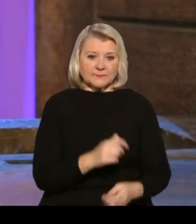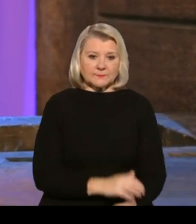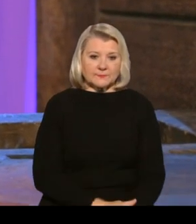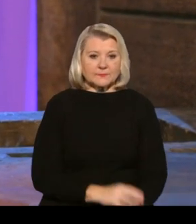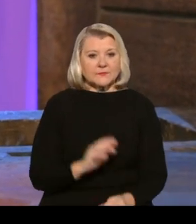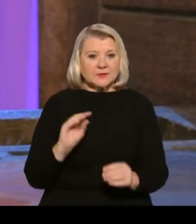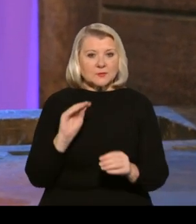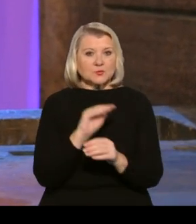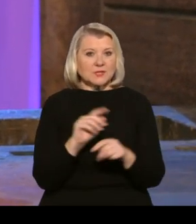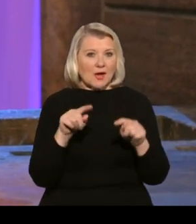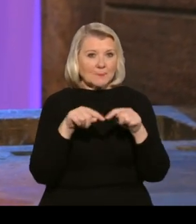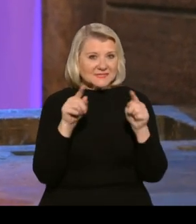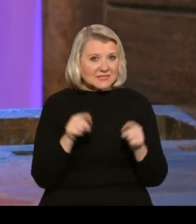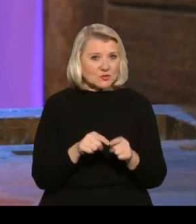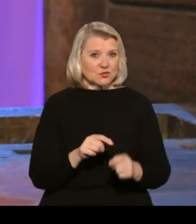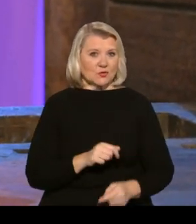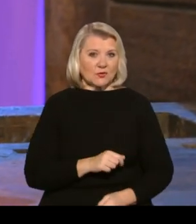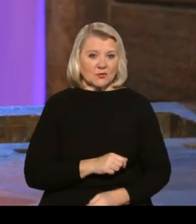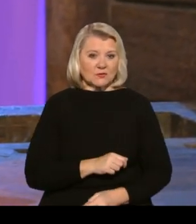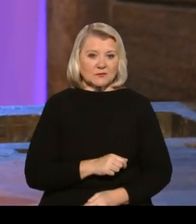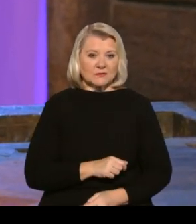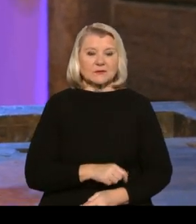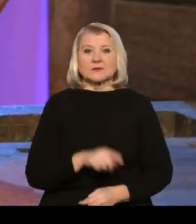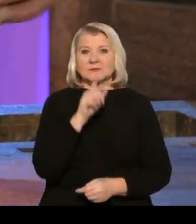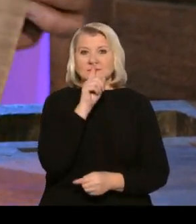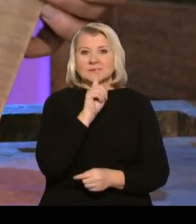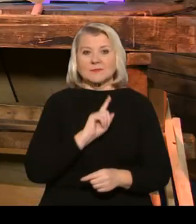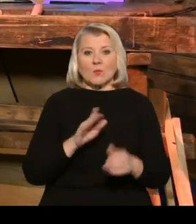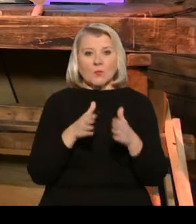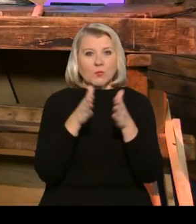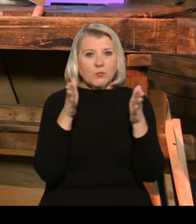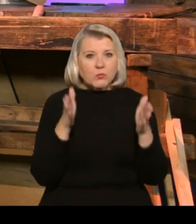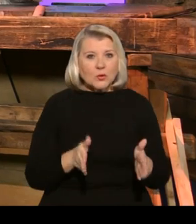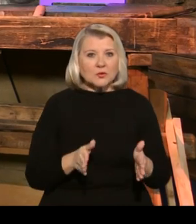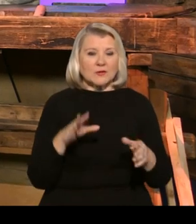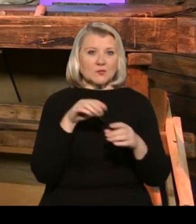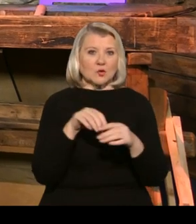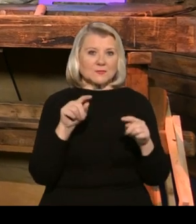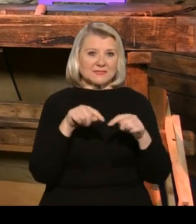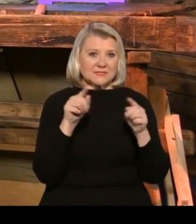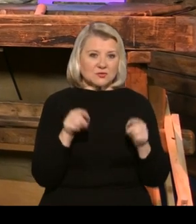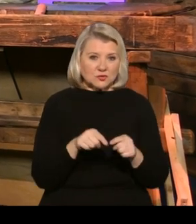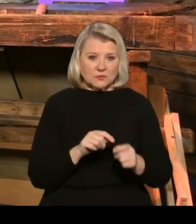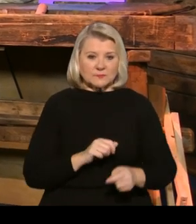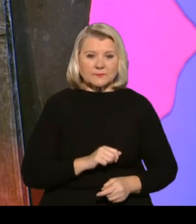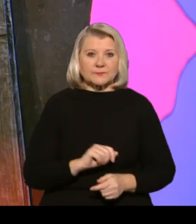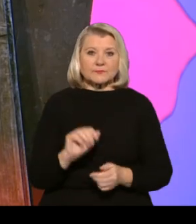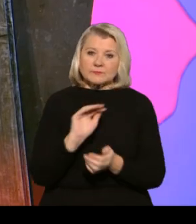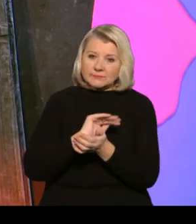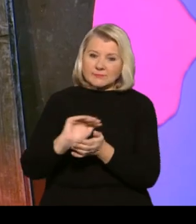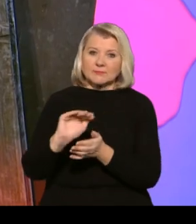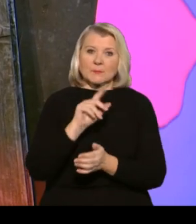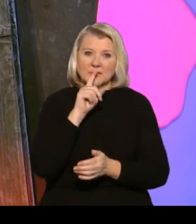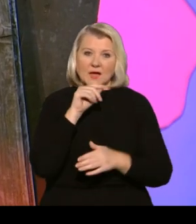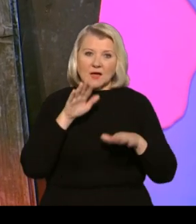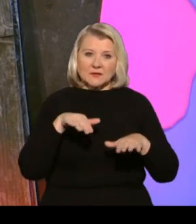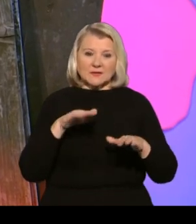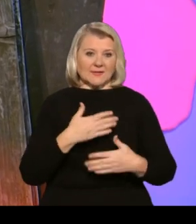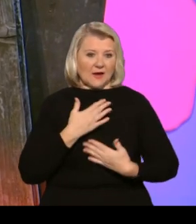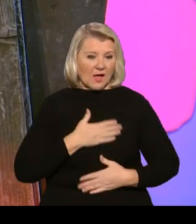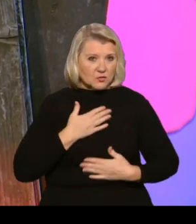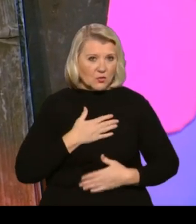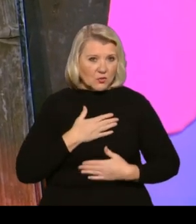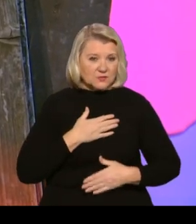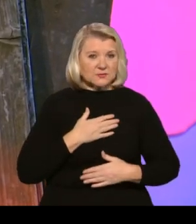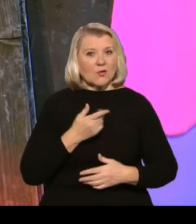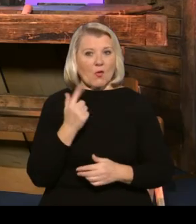takovéhle srdíčko. Jo, co tomu říkáš? Máme srdíčkovou budku, sláva. Ptáčkům radost udělá děda